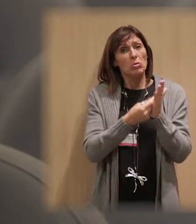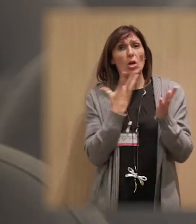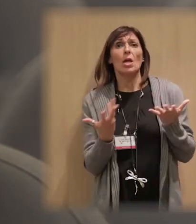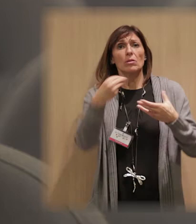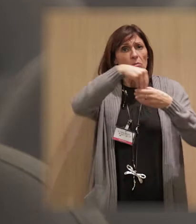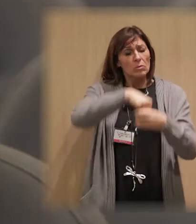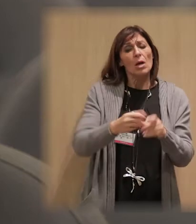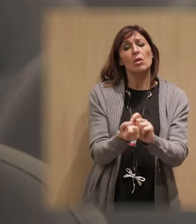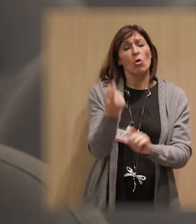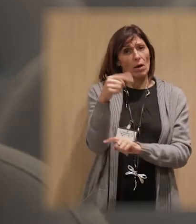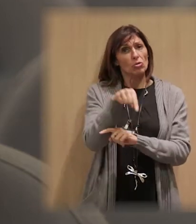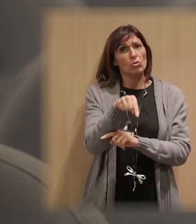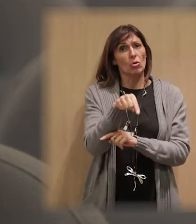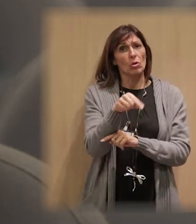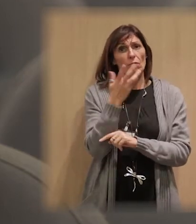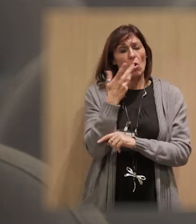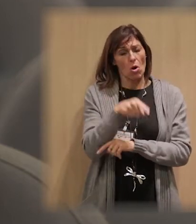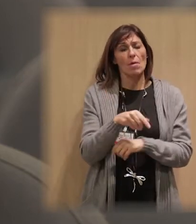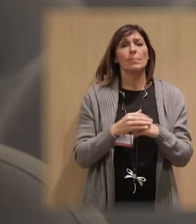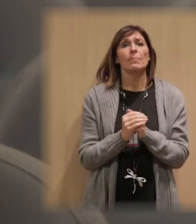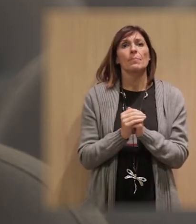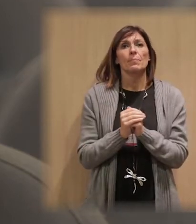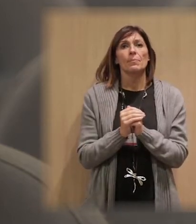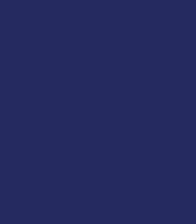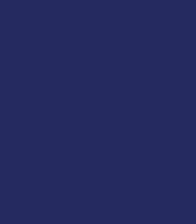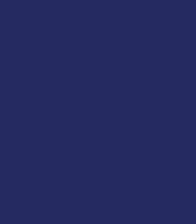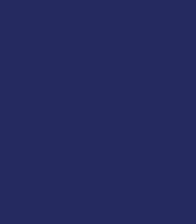nostri progetti di innovazione.